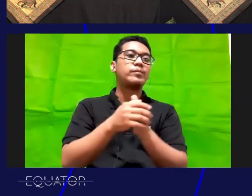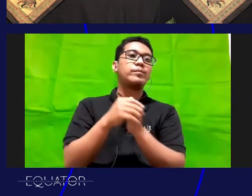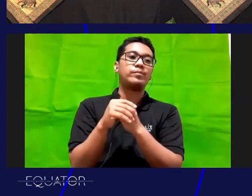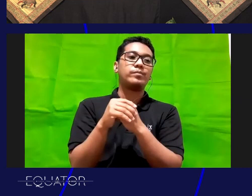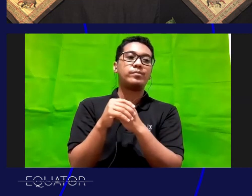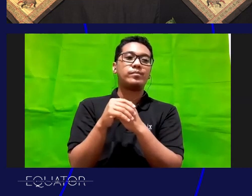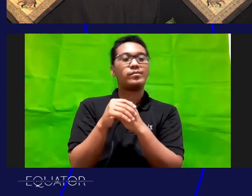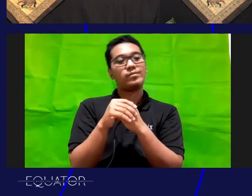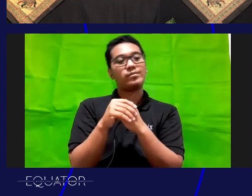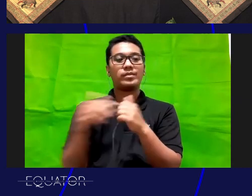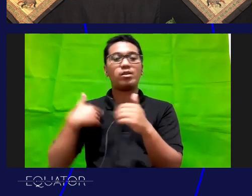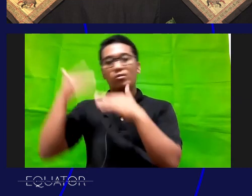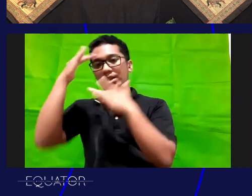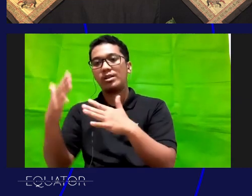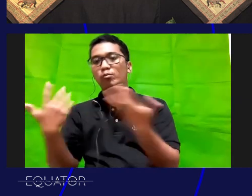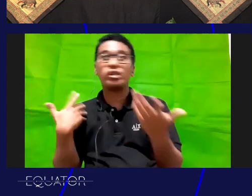But I hope I answered your question.